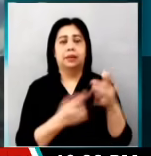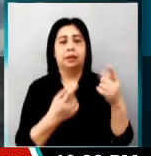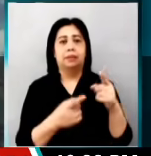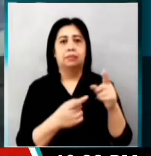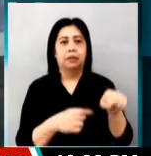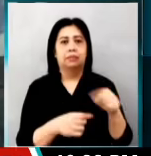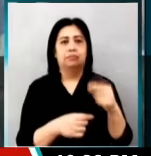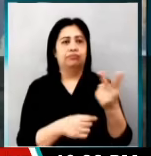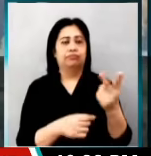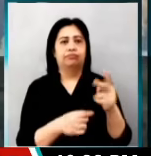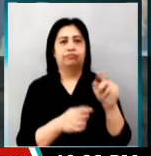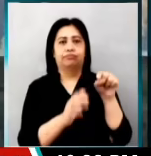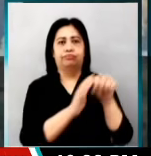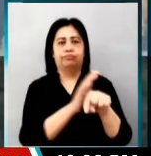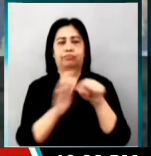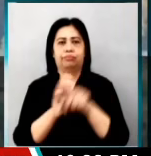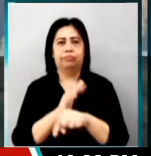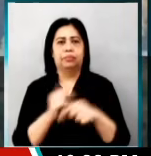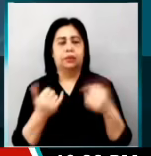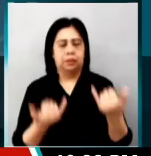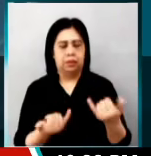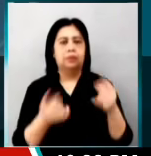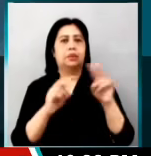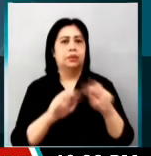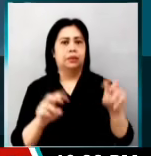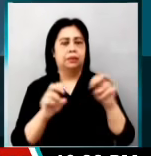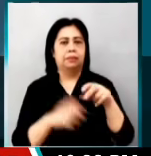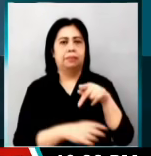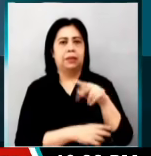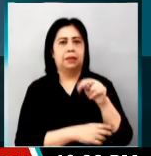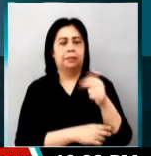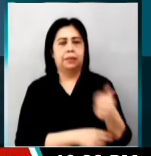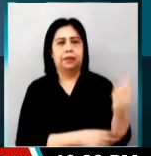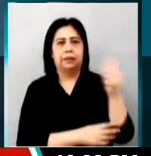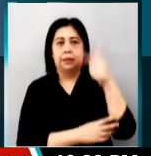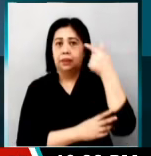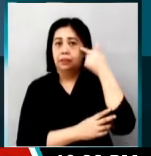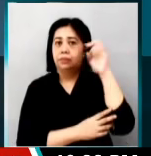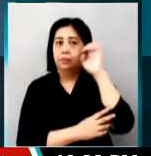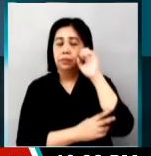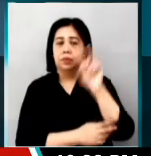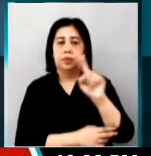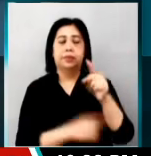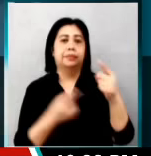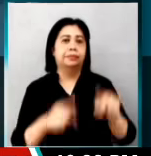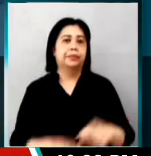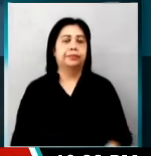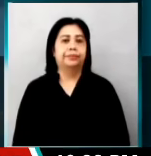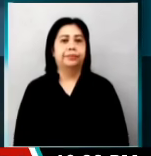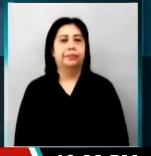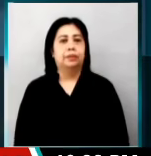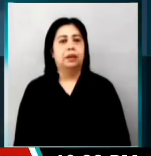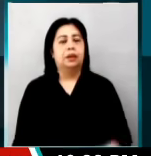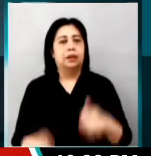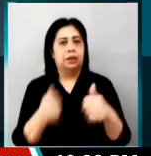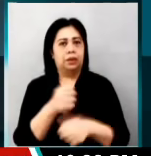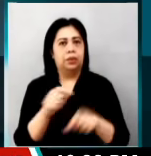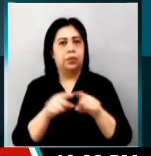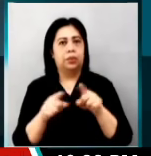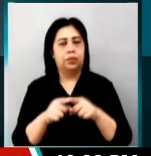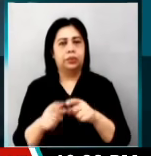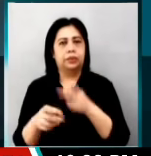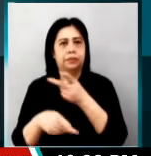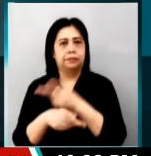dalawa. Pinaiimbestigahan na ni PNP Chief Guillermo Eleazar ang insidente. Isasailalim din sa restrictive custody